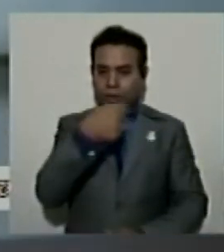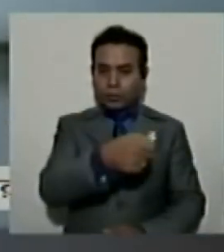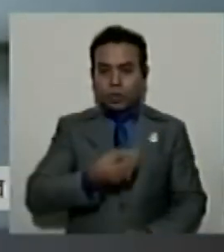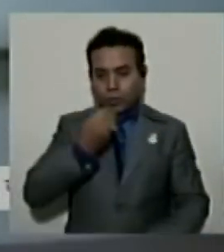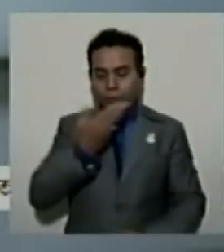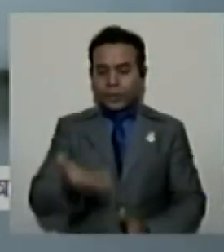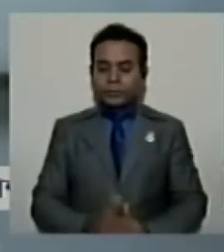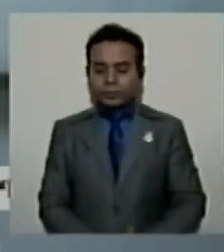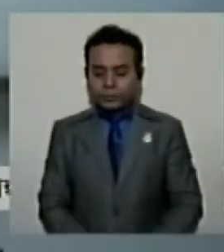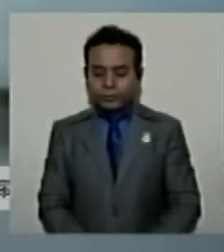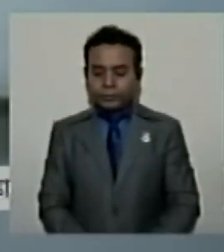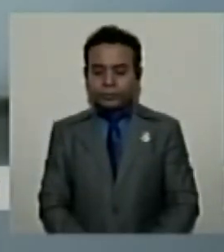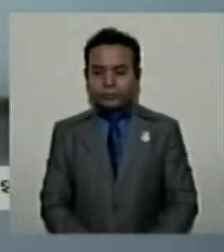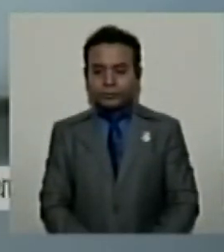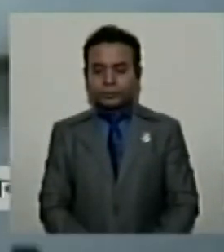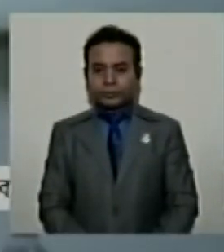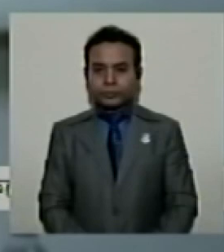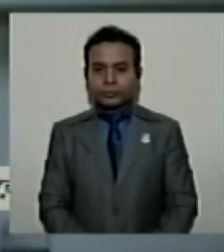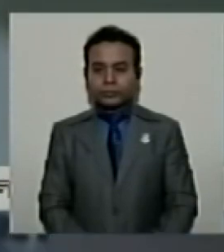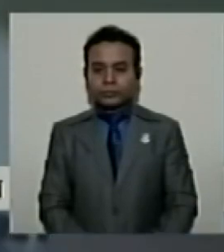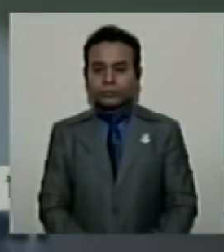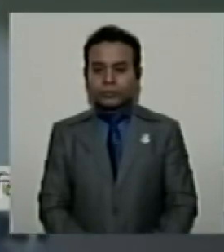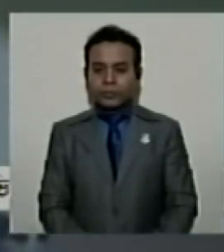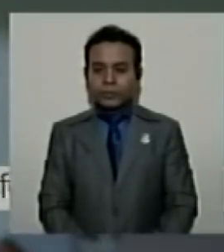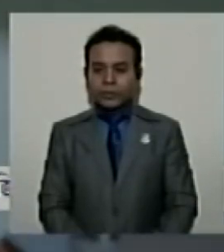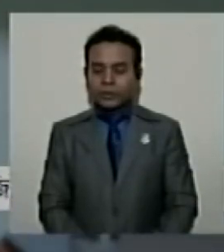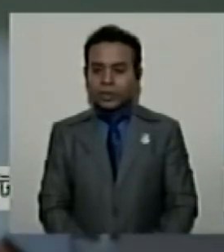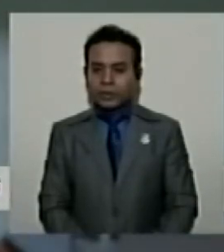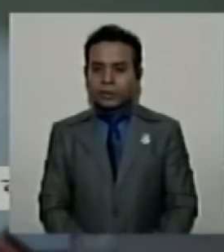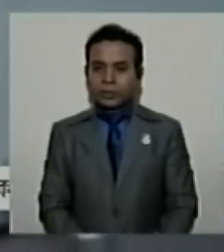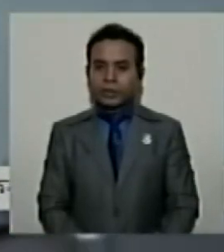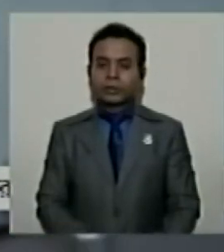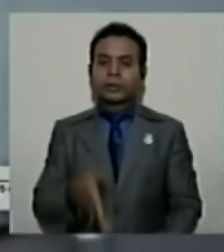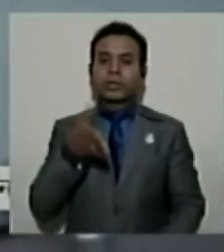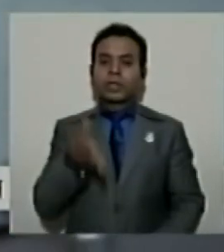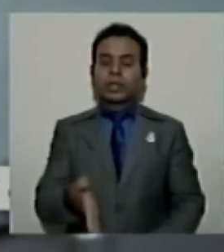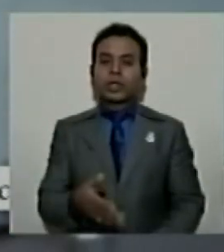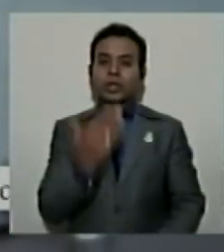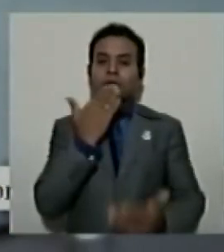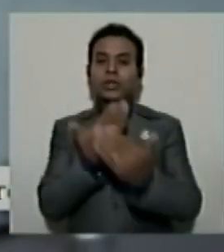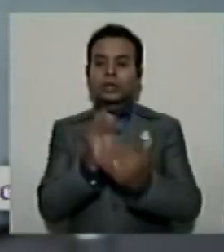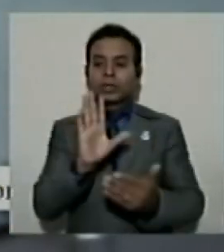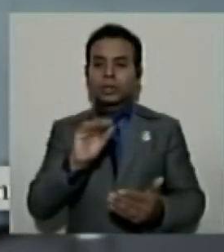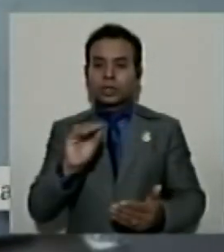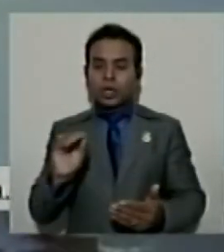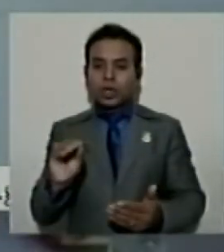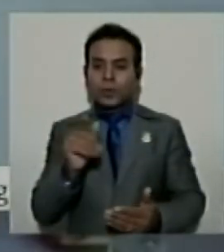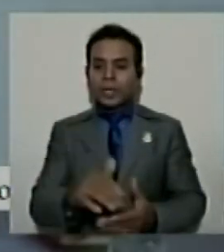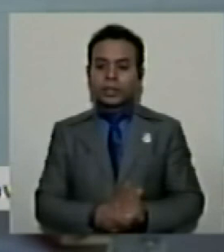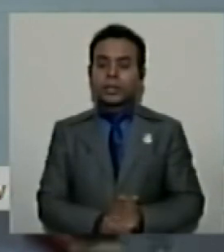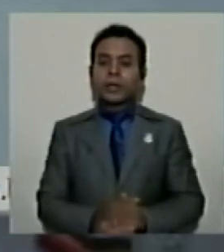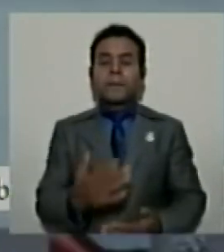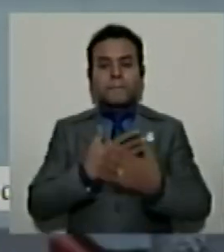ধন্যবাদ ম্যাডাম। প্রিয় সাংবাদিক ভাই বোনেরা, মিডিয়া কর্মী এবং